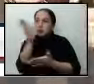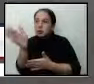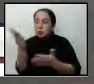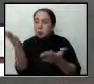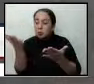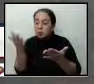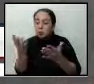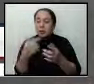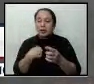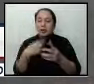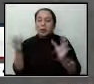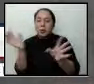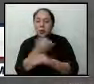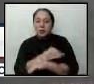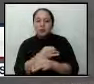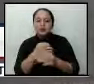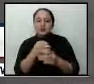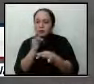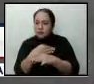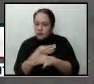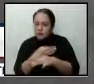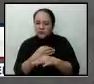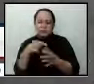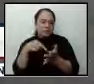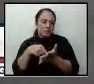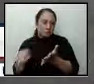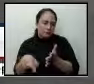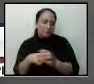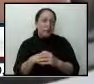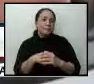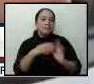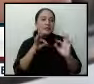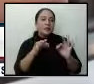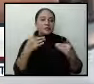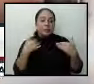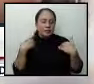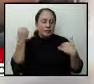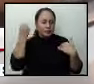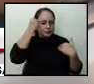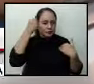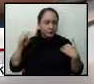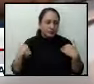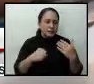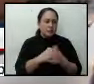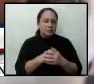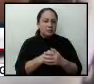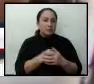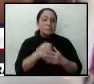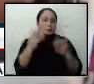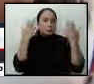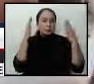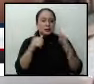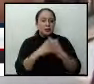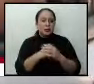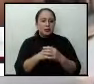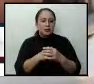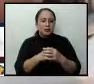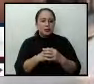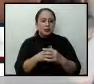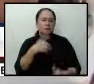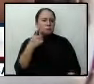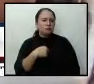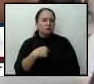tanggapan para mag-asikaso o magbayad sakaling magkaroon ng violation. Hindi ko po alam. Opo naman, okay naman po.